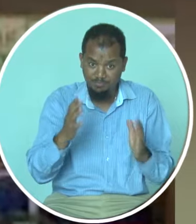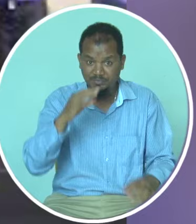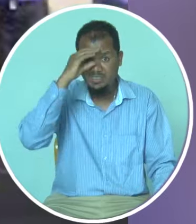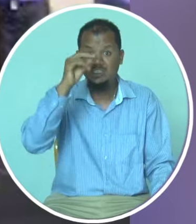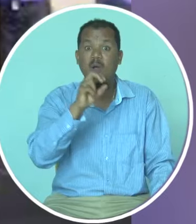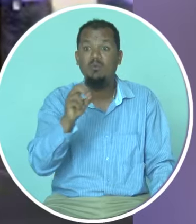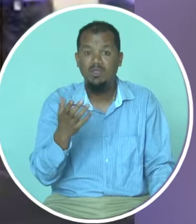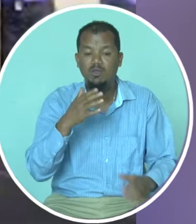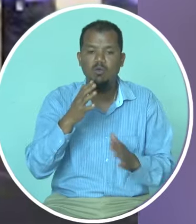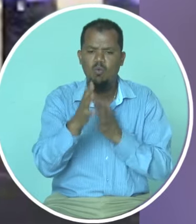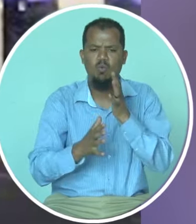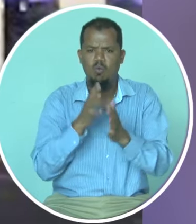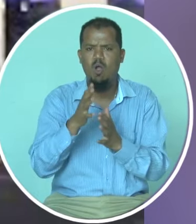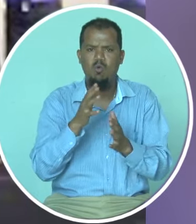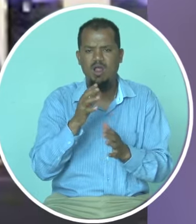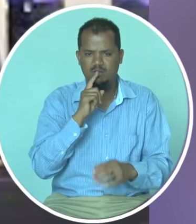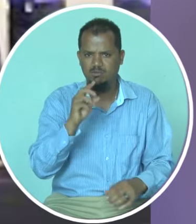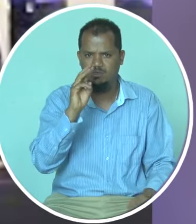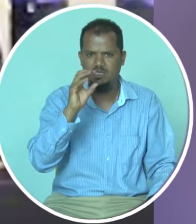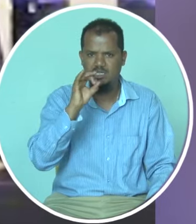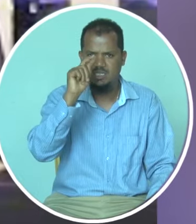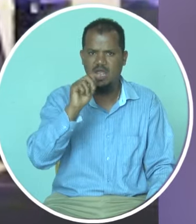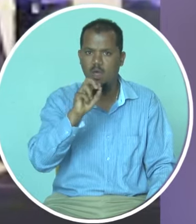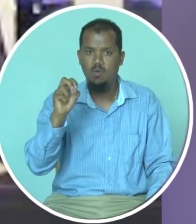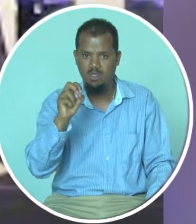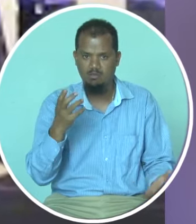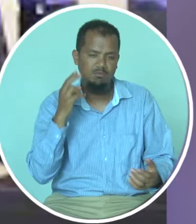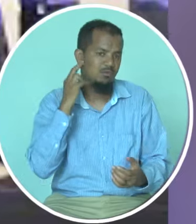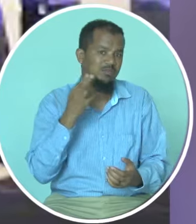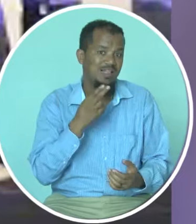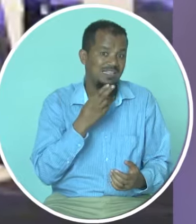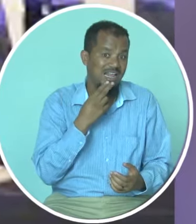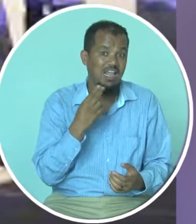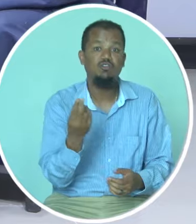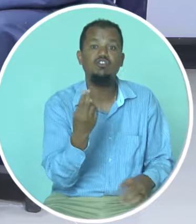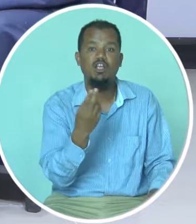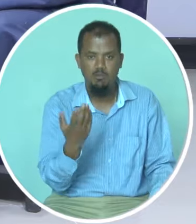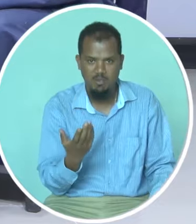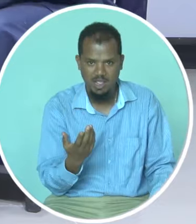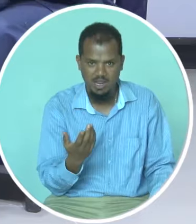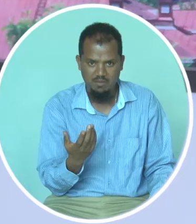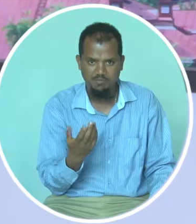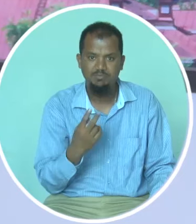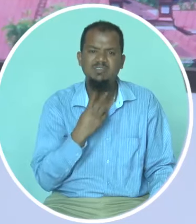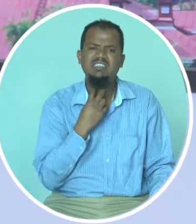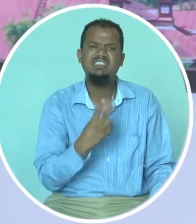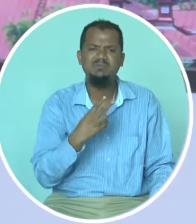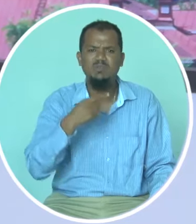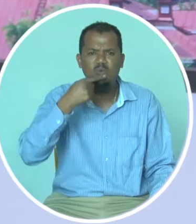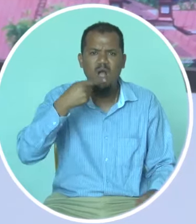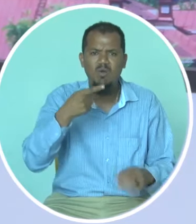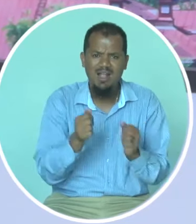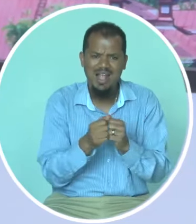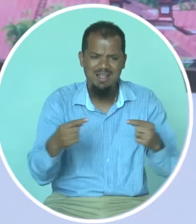ሰዋዊ ቋንቋ ነው፣ ስልታዊ ቋንቋ ነው። መስማት የተሳናቸው ይጠቀሙበታል። ከድምጽ ቋንቋ ጋር